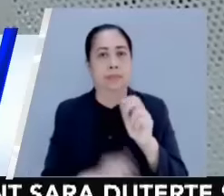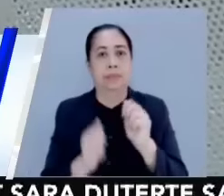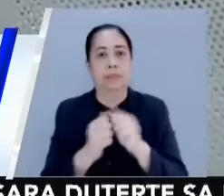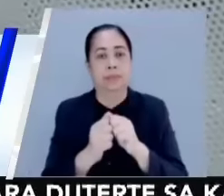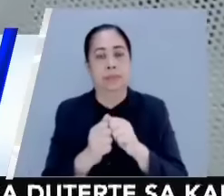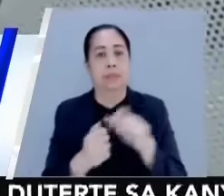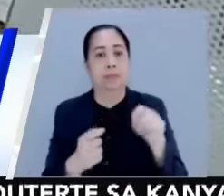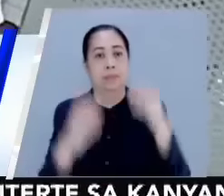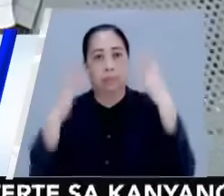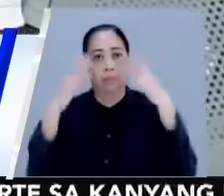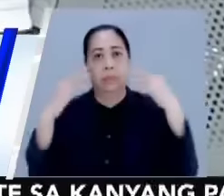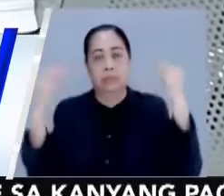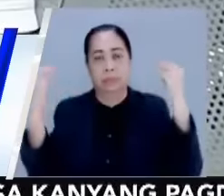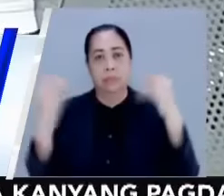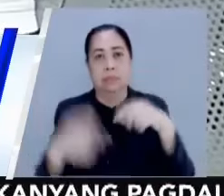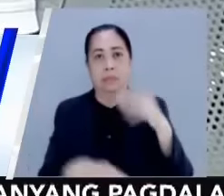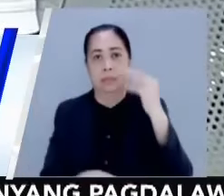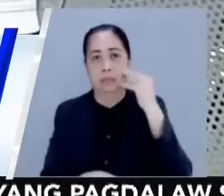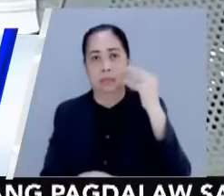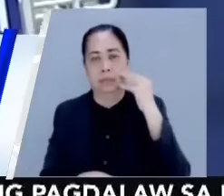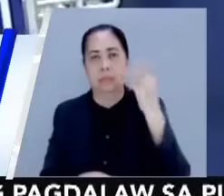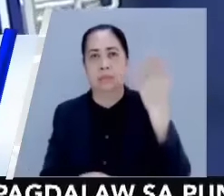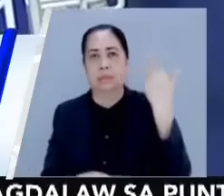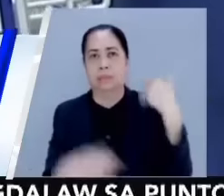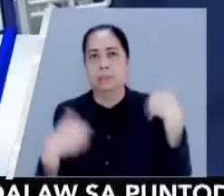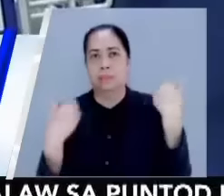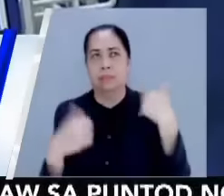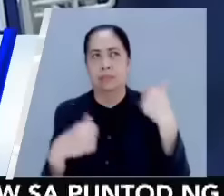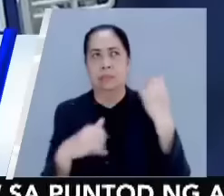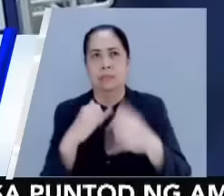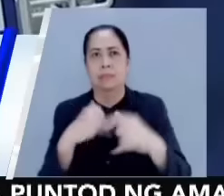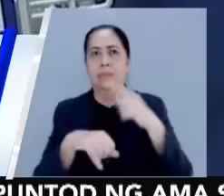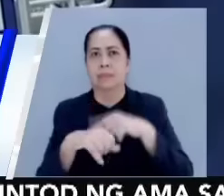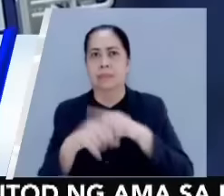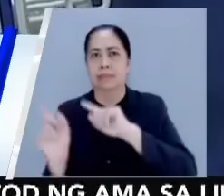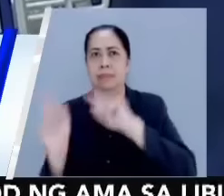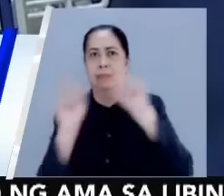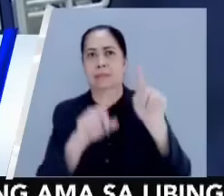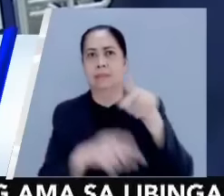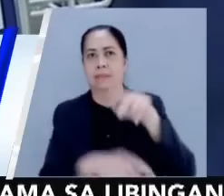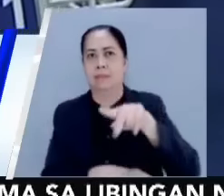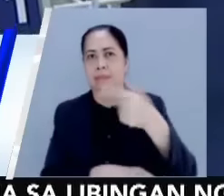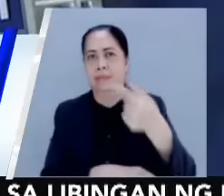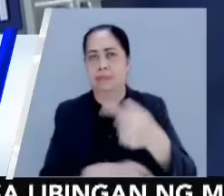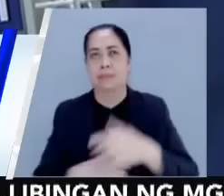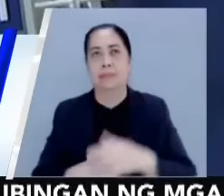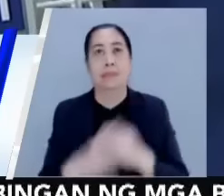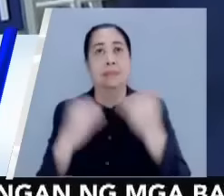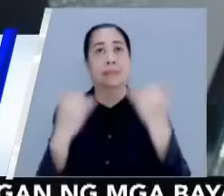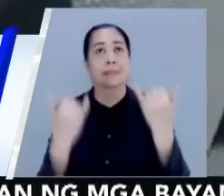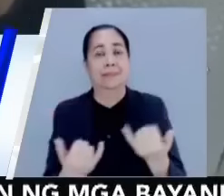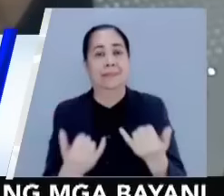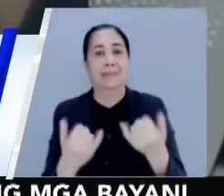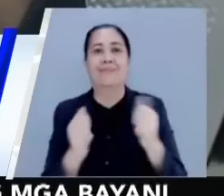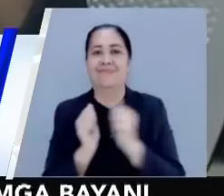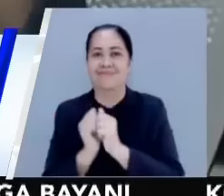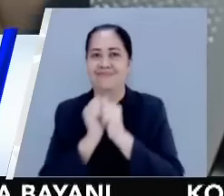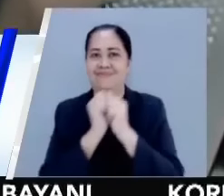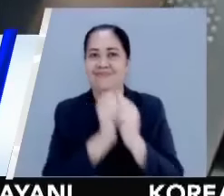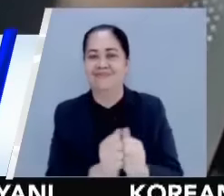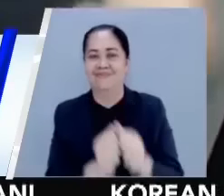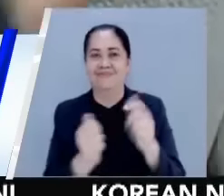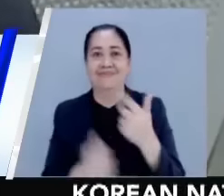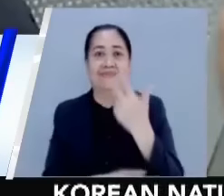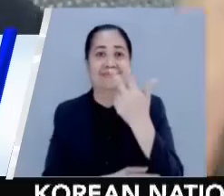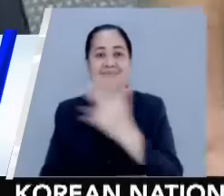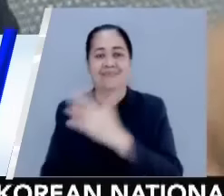si Michael na binata pa nung huling nagpunta sa Puerto Galera. Ngayon, bit-bit na niya ang tatlong anak